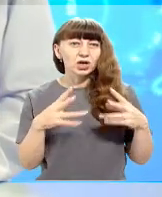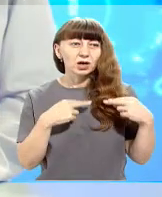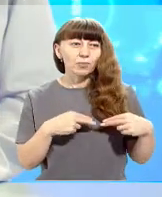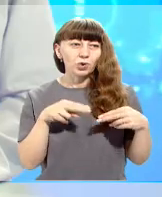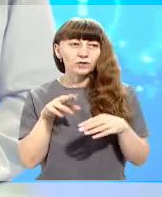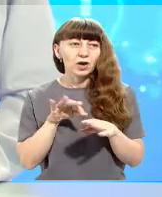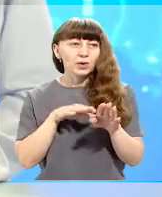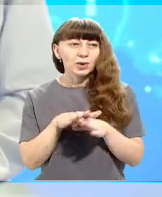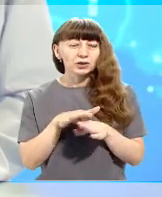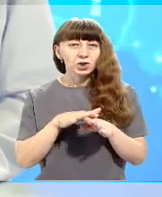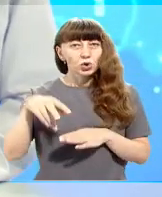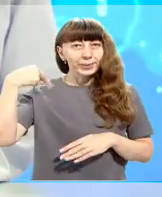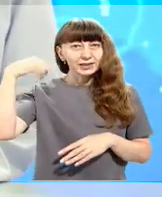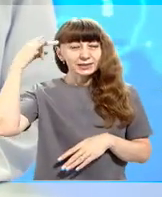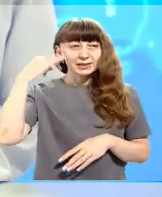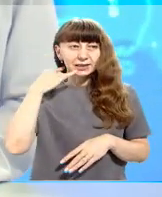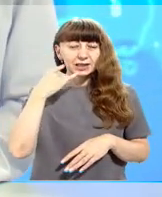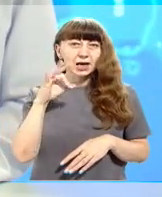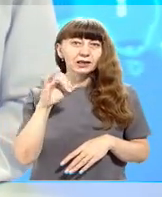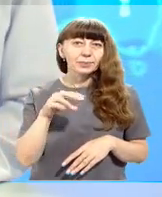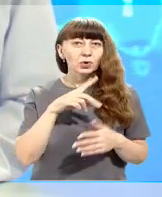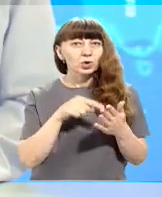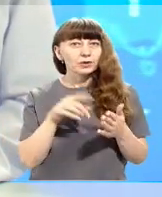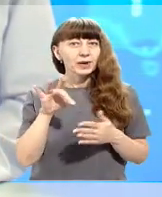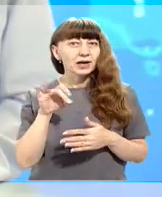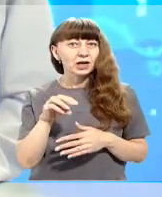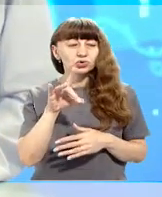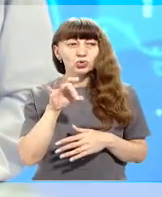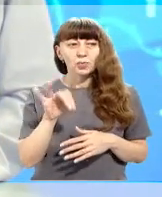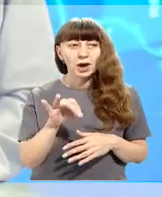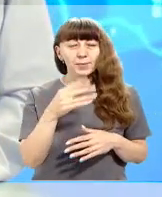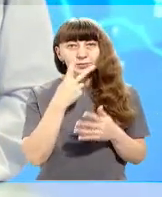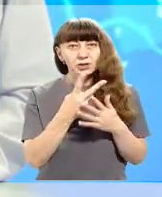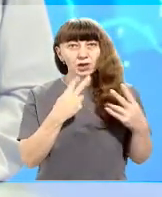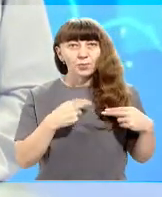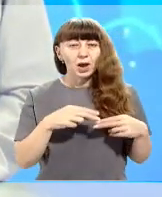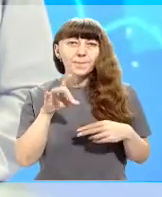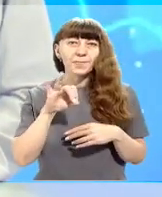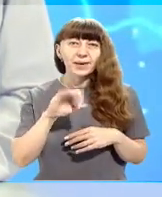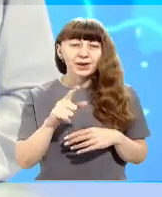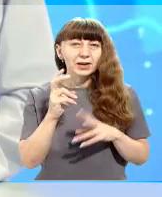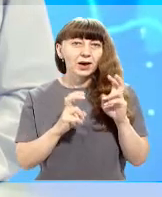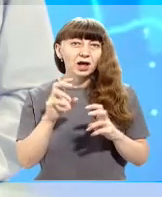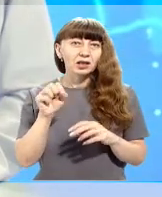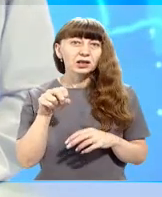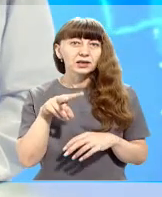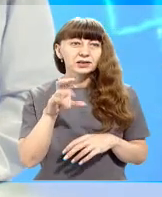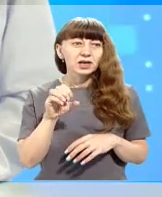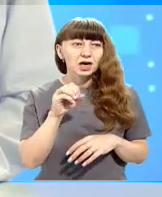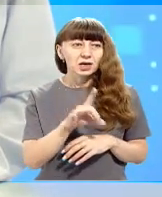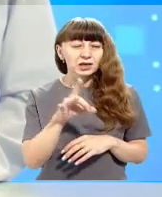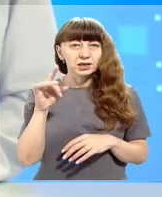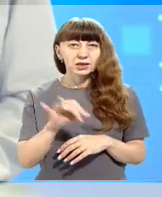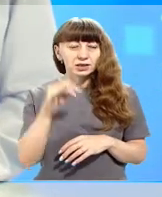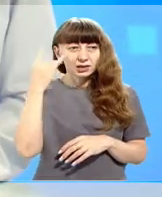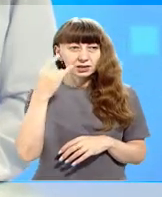жұмыстар атқарылуда. Қала әкімі Марат Жүндібаев, Алсар жиһаз шығарушы кәсіпорны және Қазақ арматура оқшаулағыш зауытының жұмысымен